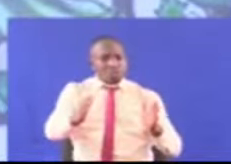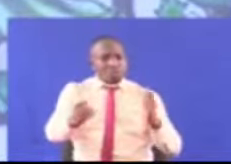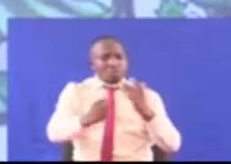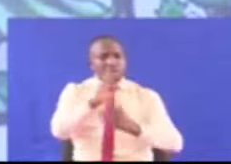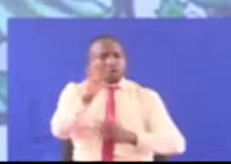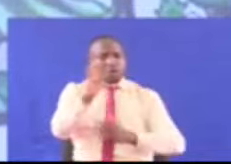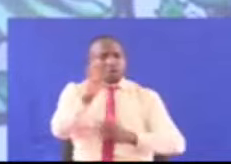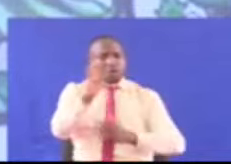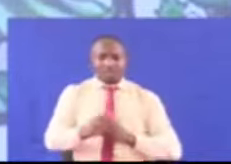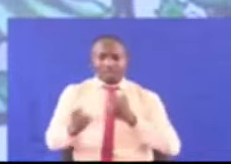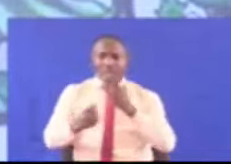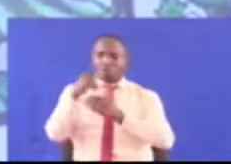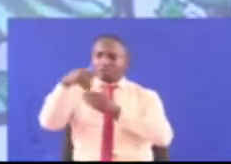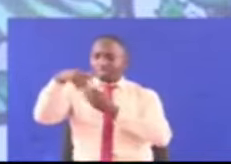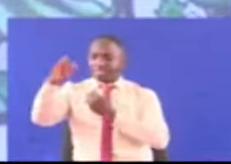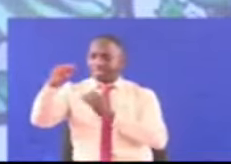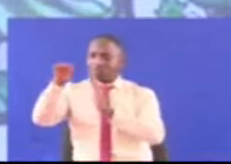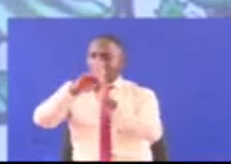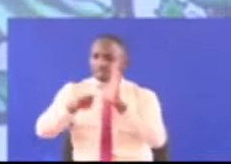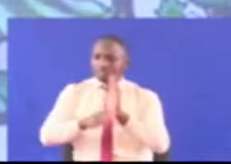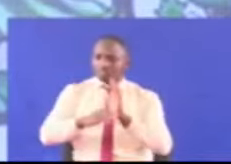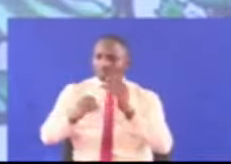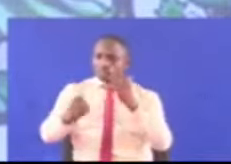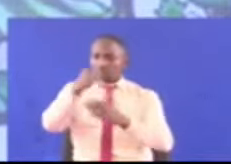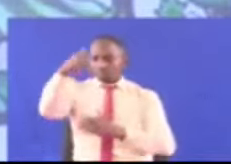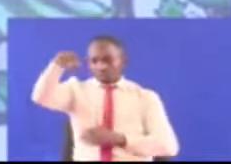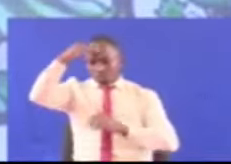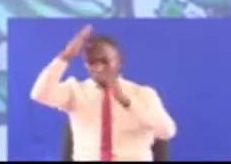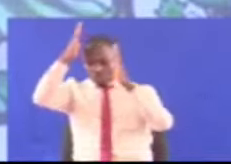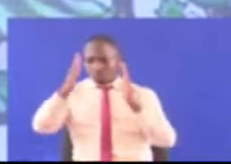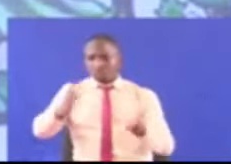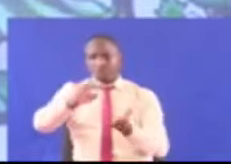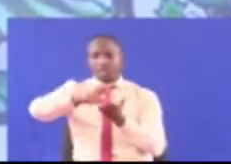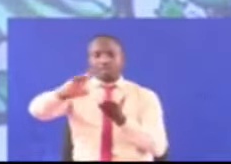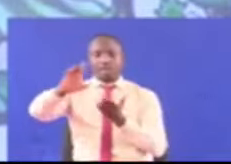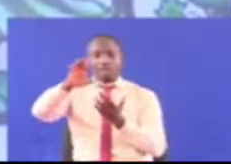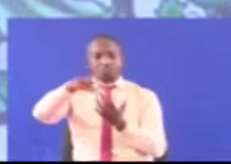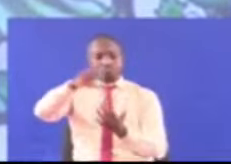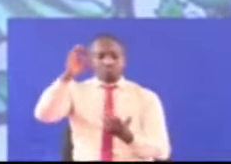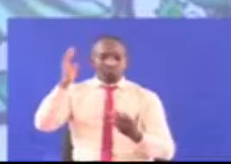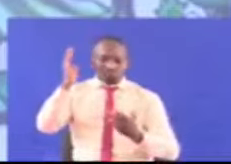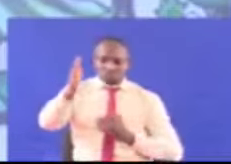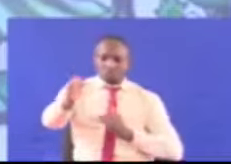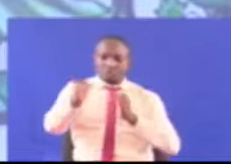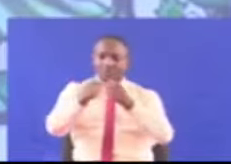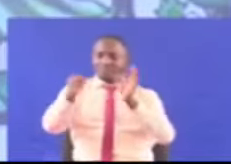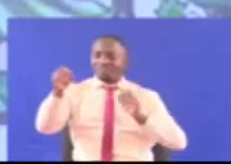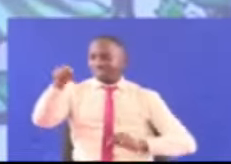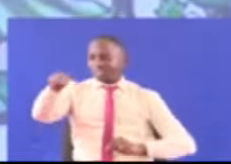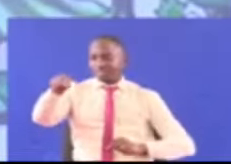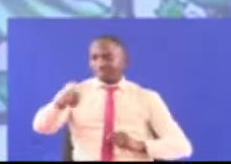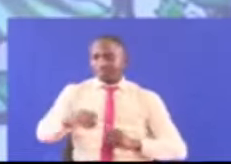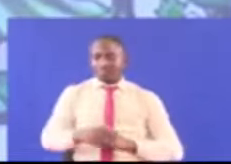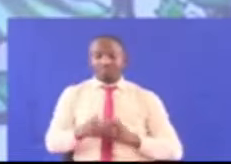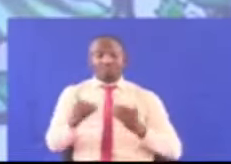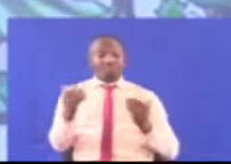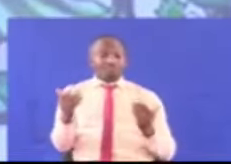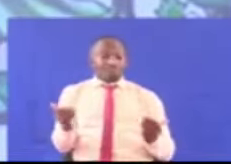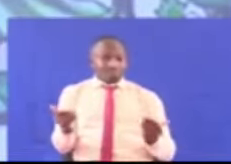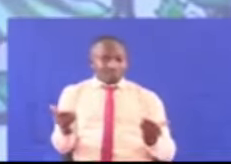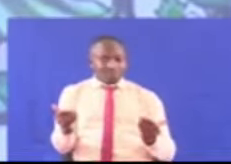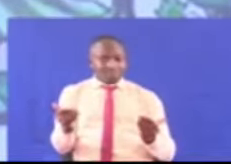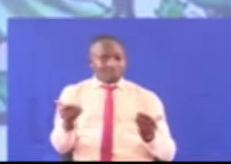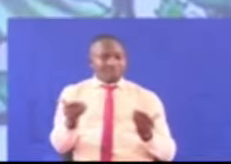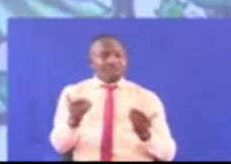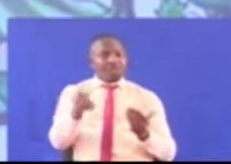ya ule utaratibu, nimeteuliwa nikiwa nimetoka chuo kikuu cha Dar es Salaam. Kwa hivyo nimefika pale, sitaeleza kwa kirefu sana,